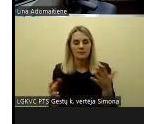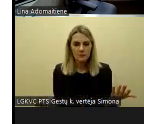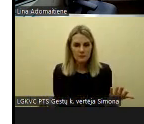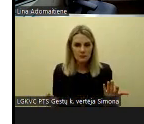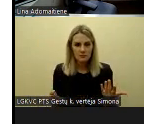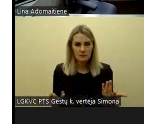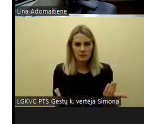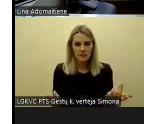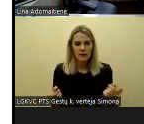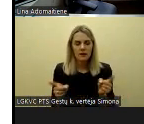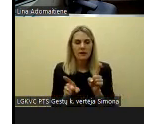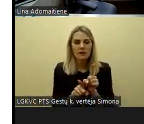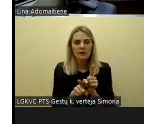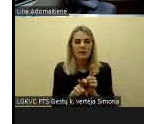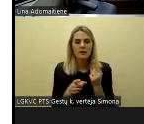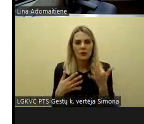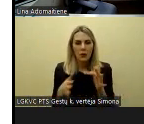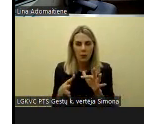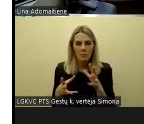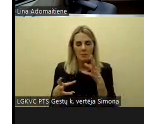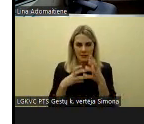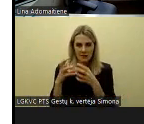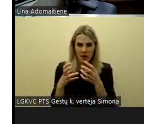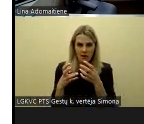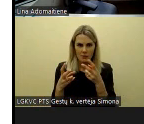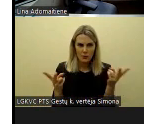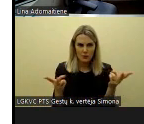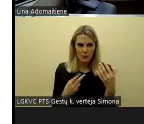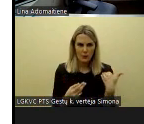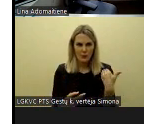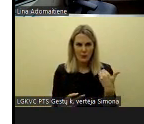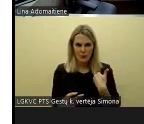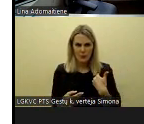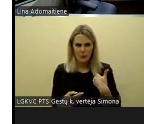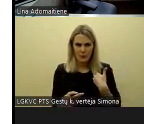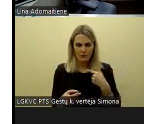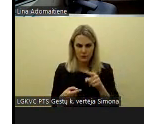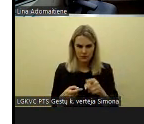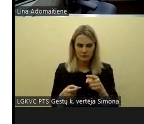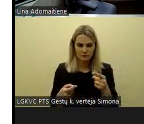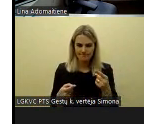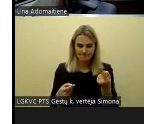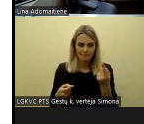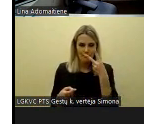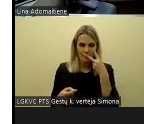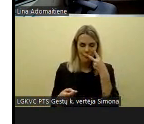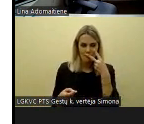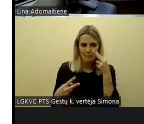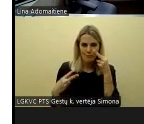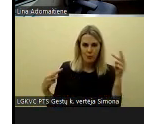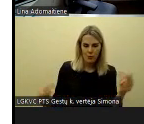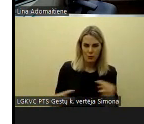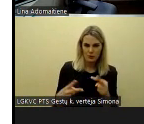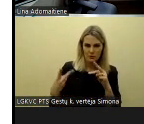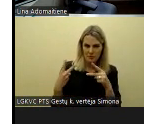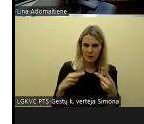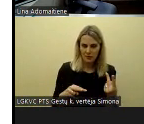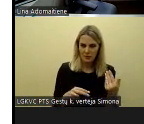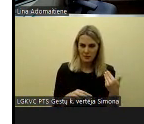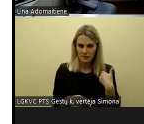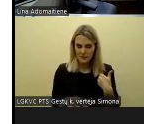daug kompleksiškesnis ir jis pats reikalauja žymiai didesnio tarpdalykinio požiūrio. Ir štai tokie yra keturi